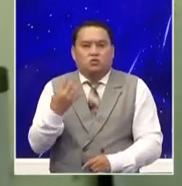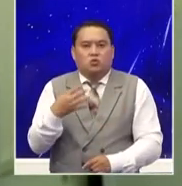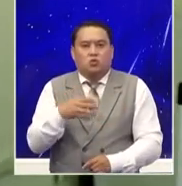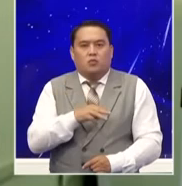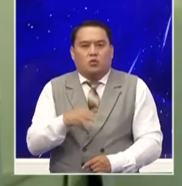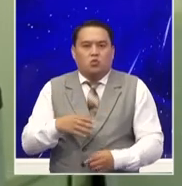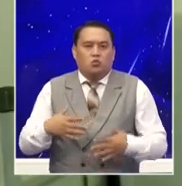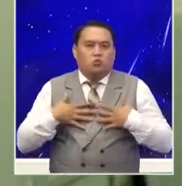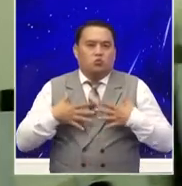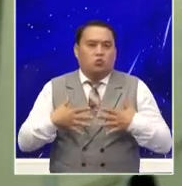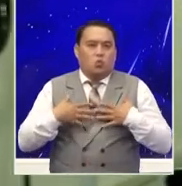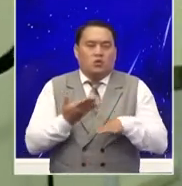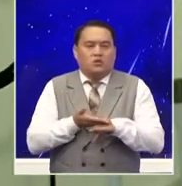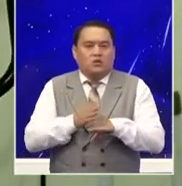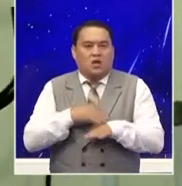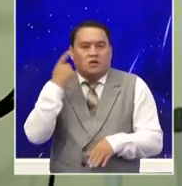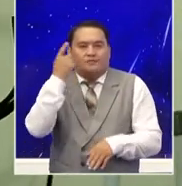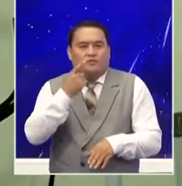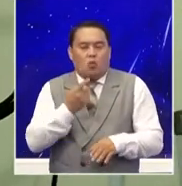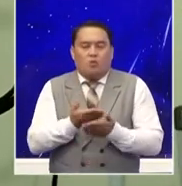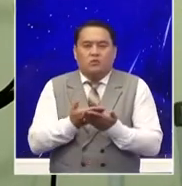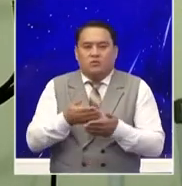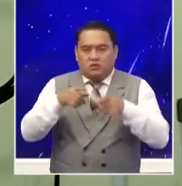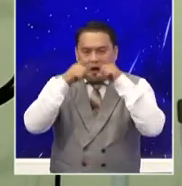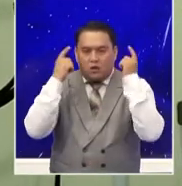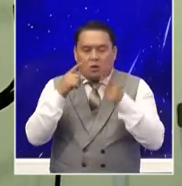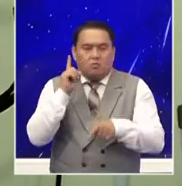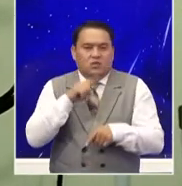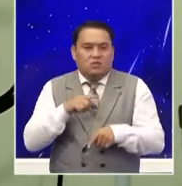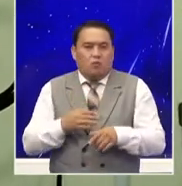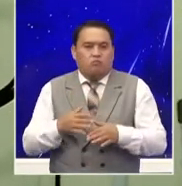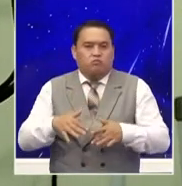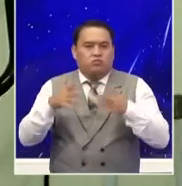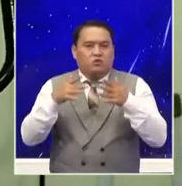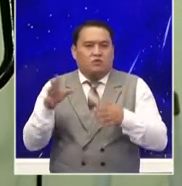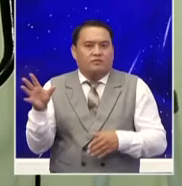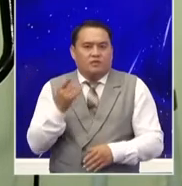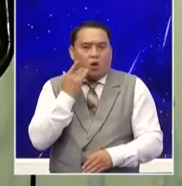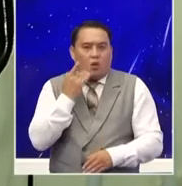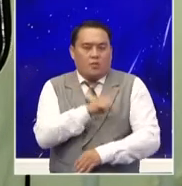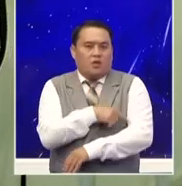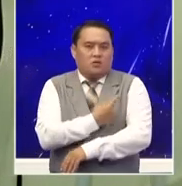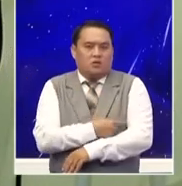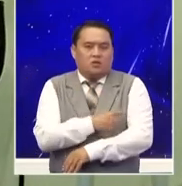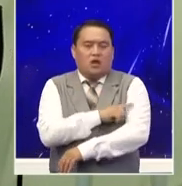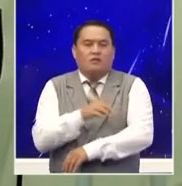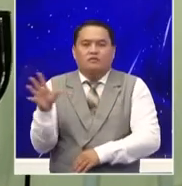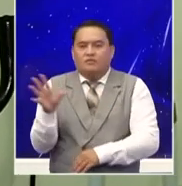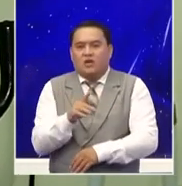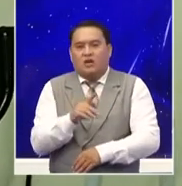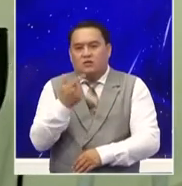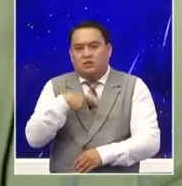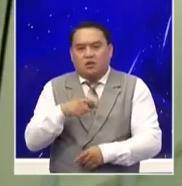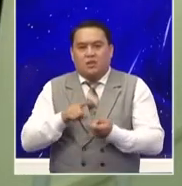чувствуется удушье и легкое головокружение. Защитные очки быстро запотевают. Так ходили все. И медсестры, и санитары. Врачи